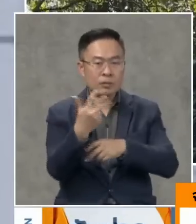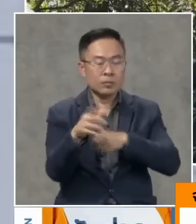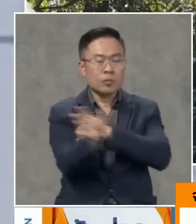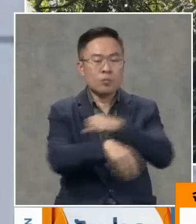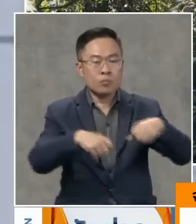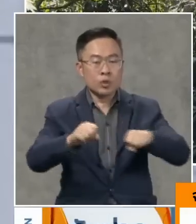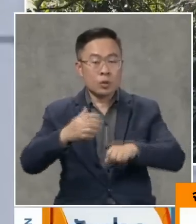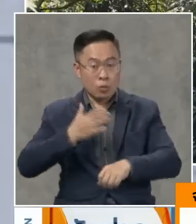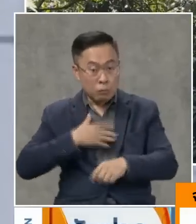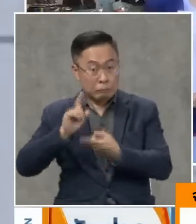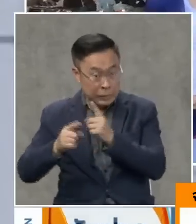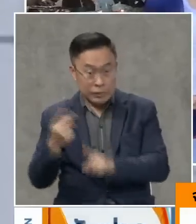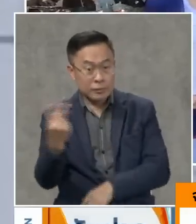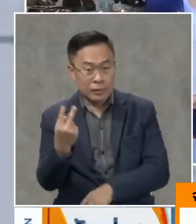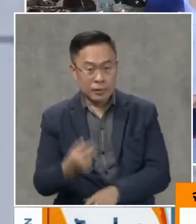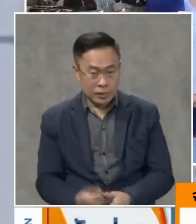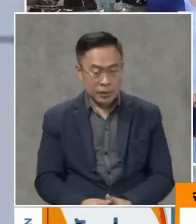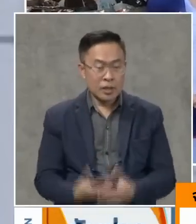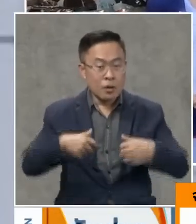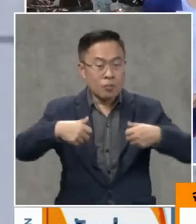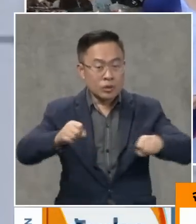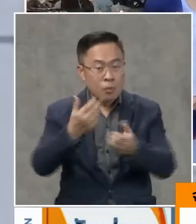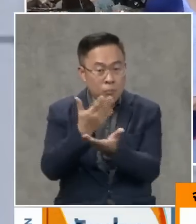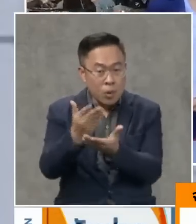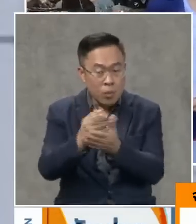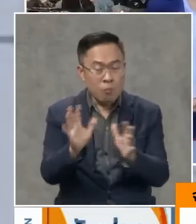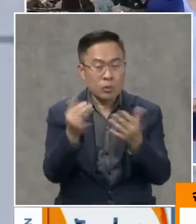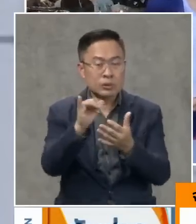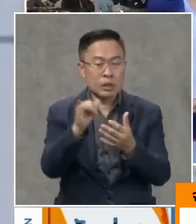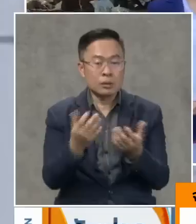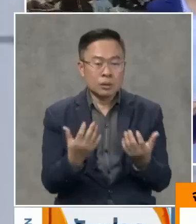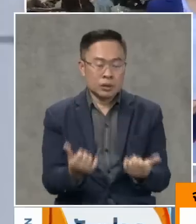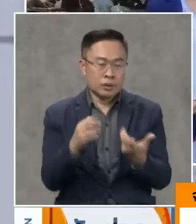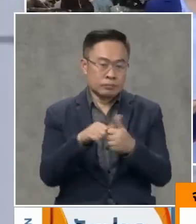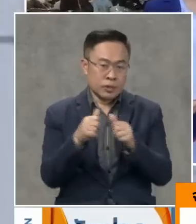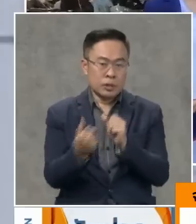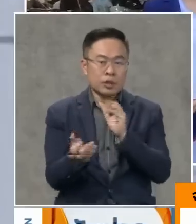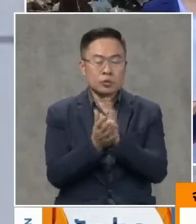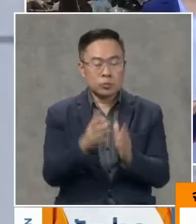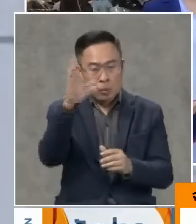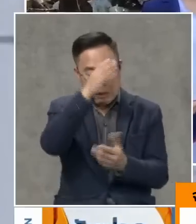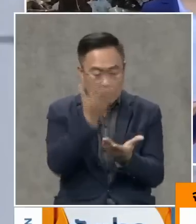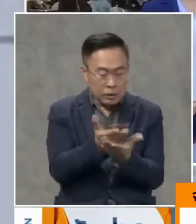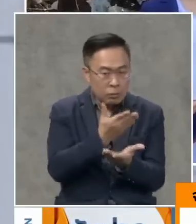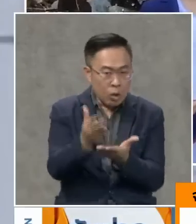ะแล้วรถทั้ง2คันเนี่ยโอ้โหยังผ่อนไม่หมดด้วยนะหลังจากนี้ก็จะต้องก้มหน้าก้มตาใช้หนี้อ่ะคุณผู้ชม